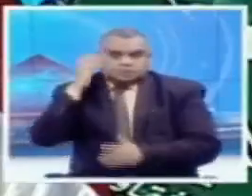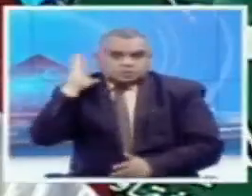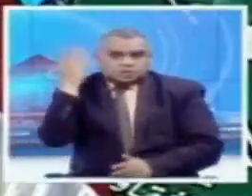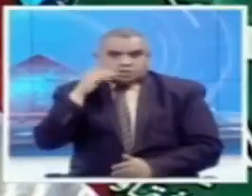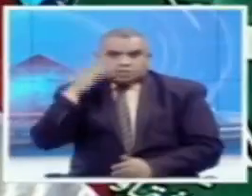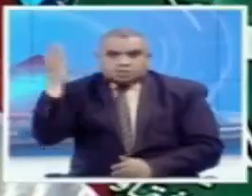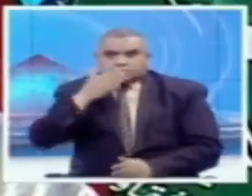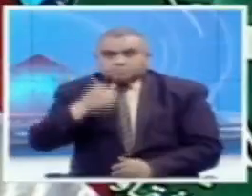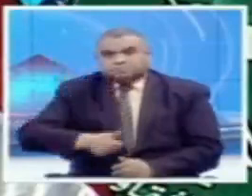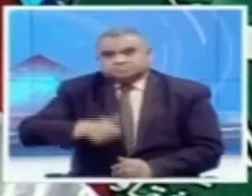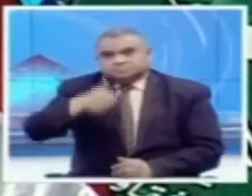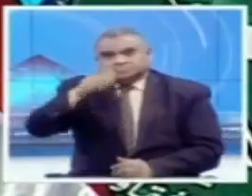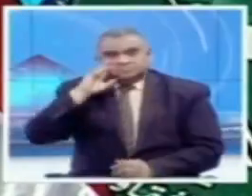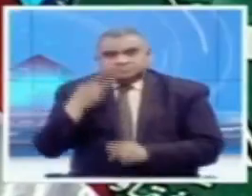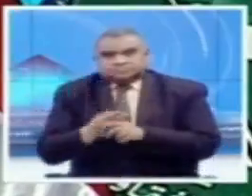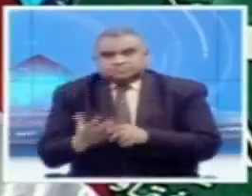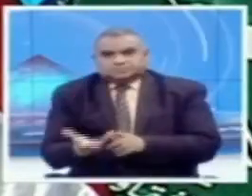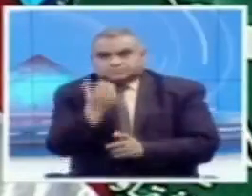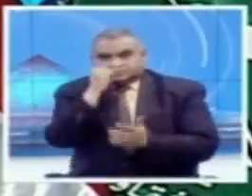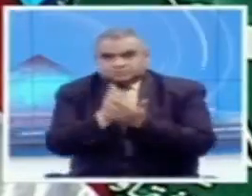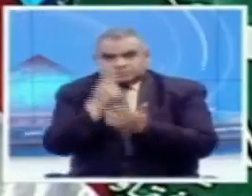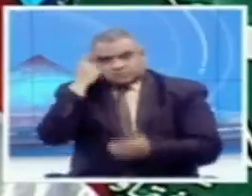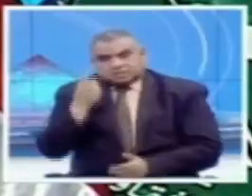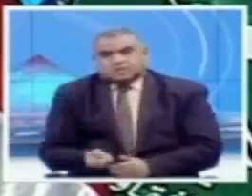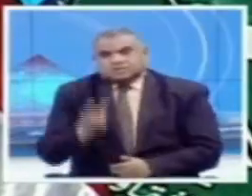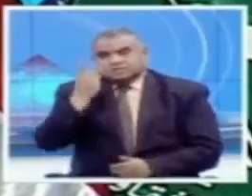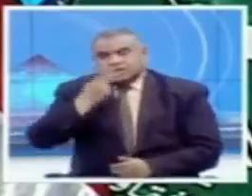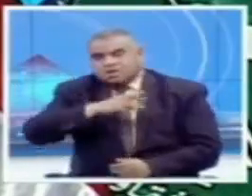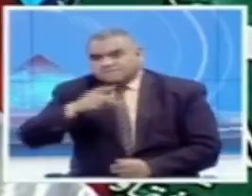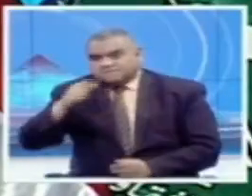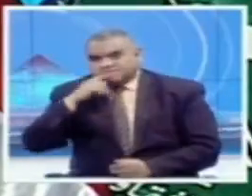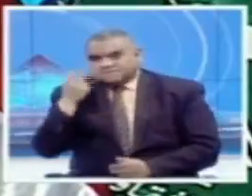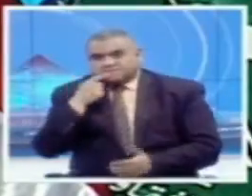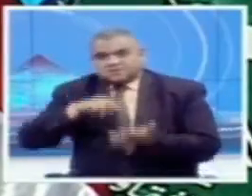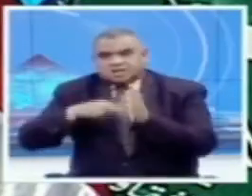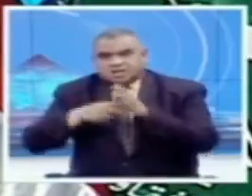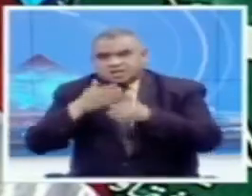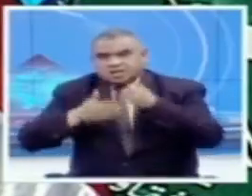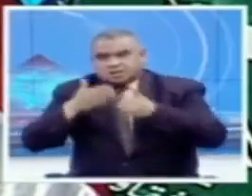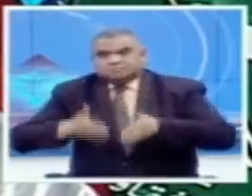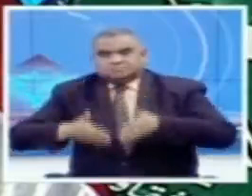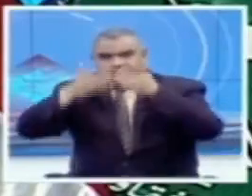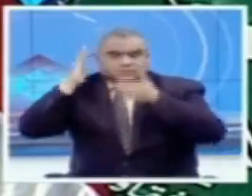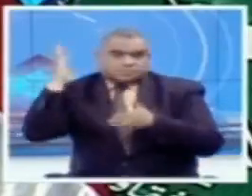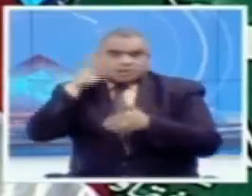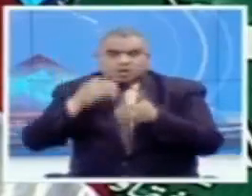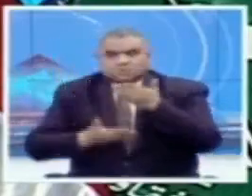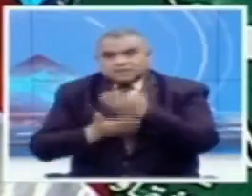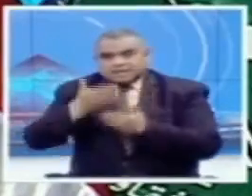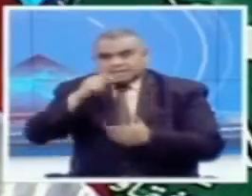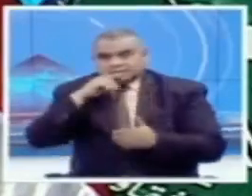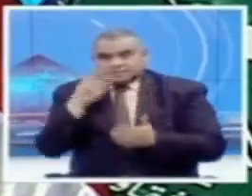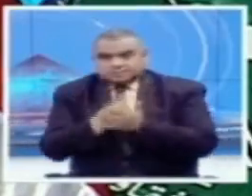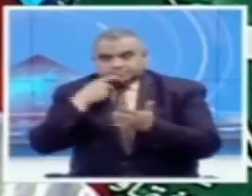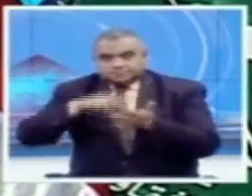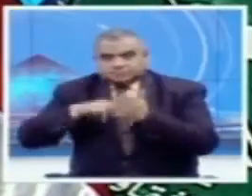حضاريا فاعلا في المشهد الثقافي ومؤثرا في مسيرة البناء الحضاري المتواصلة، مع ما